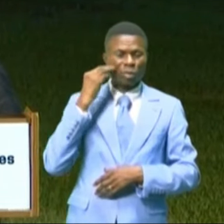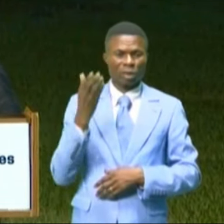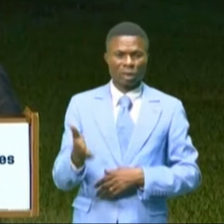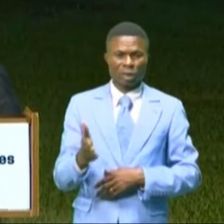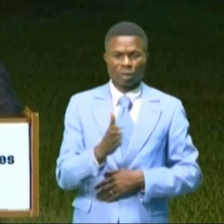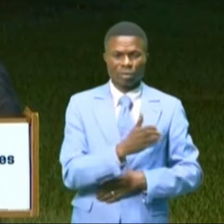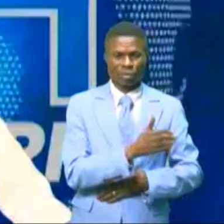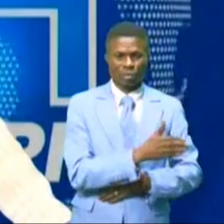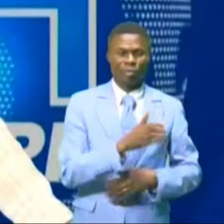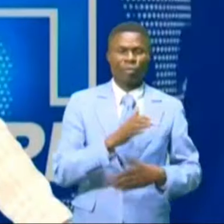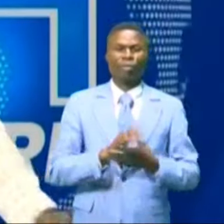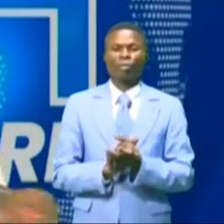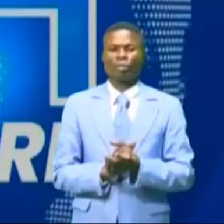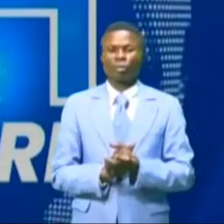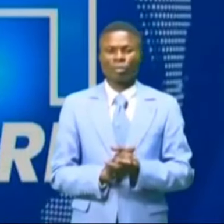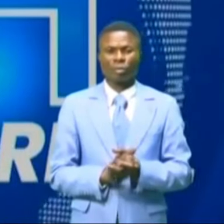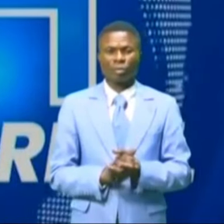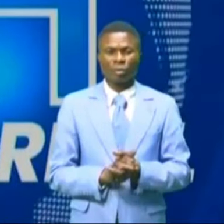ministres.